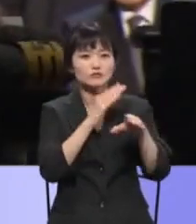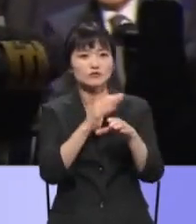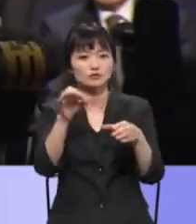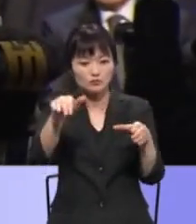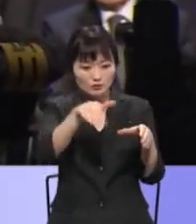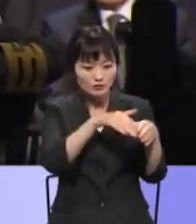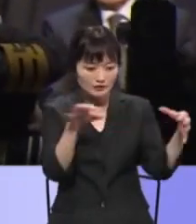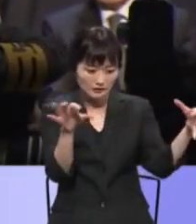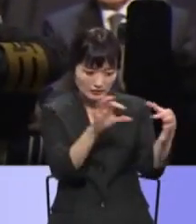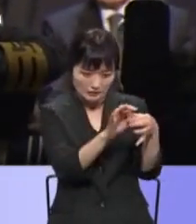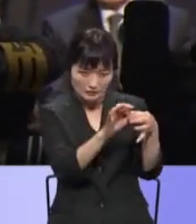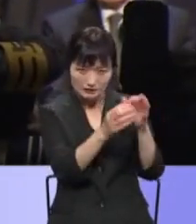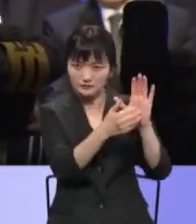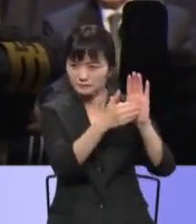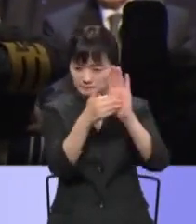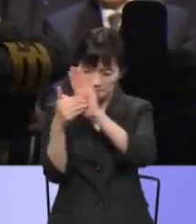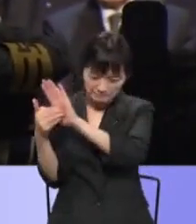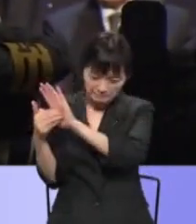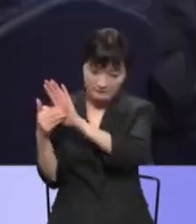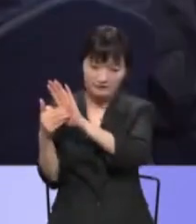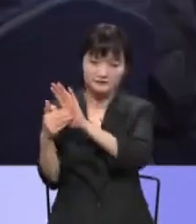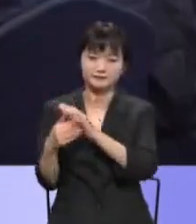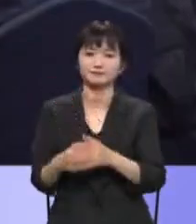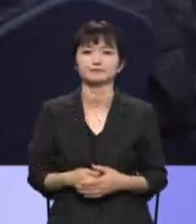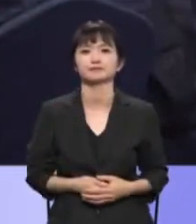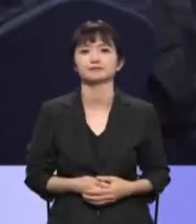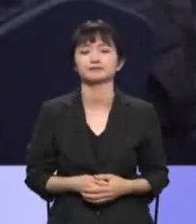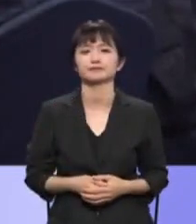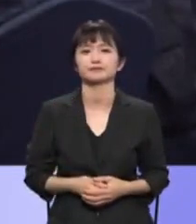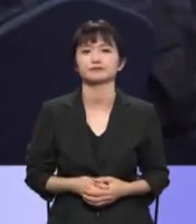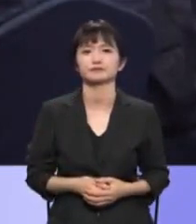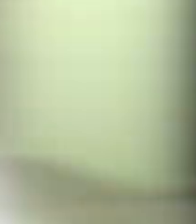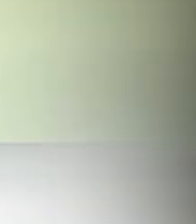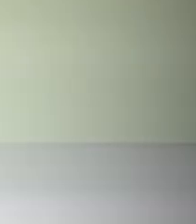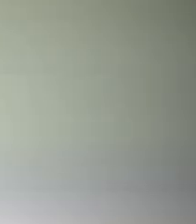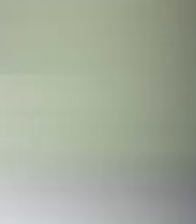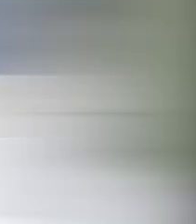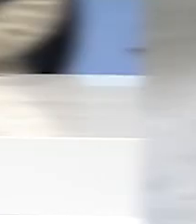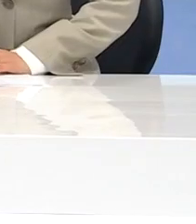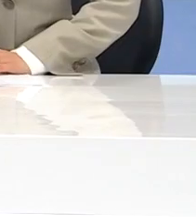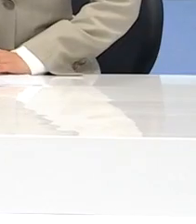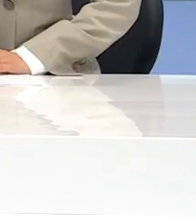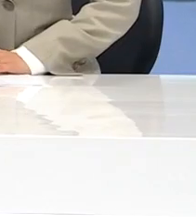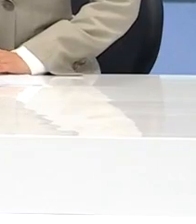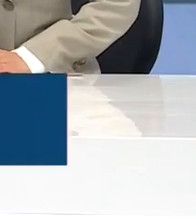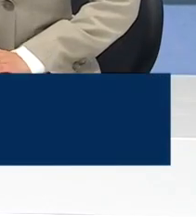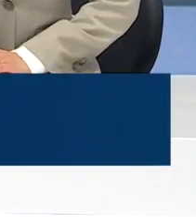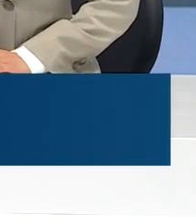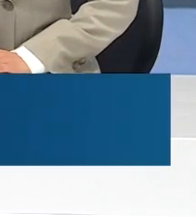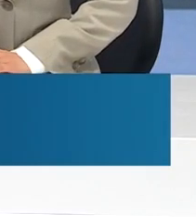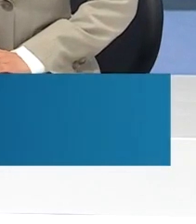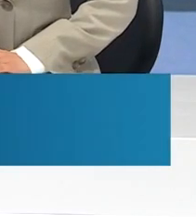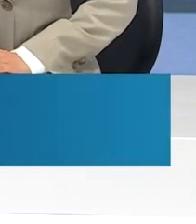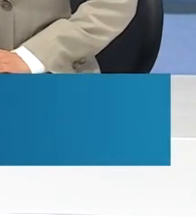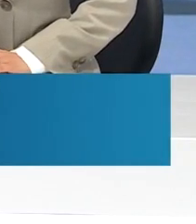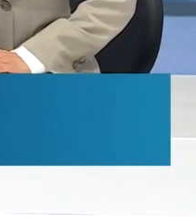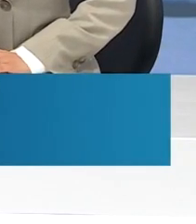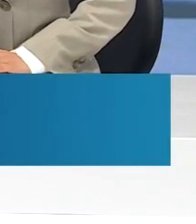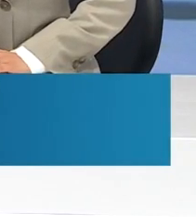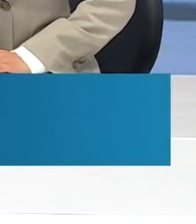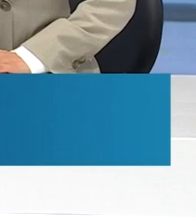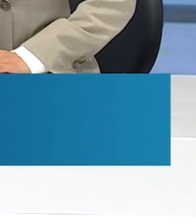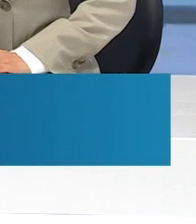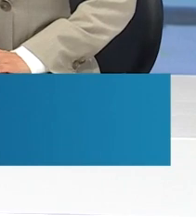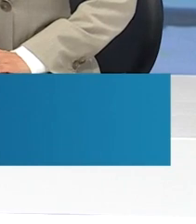것을 무조건적으로 막겠다고 하는 뭐 필사의 의지 같은 걸로 보입니다. 알겠습니다. 법사위에서도 고성이 오갔습니다.